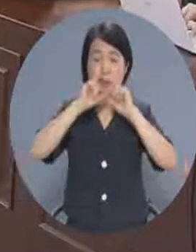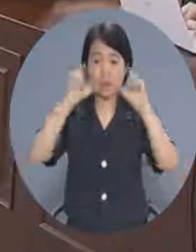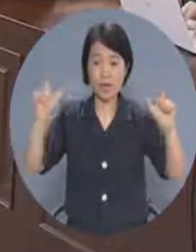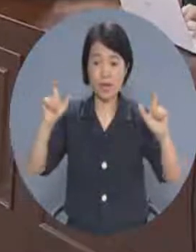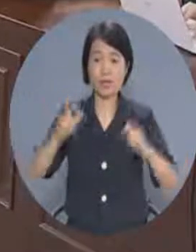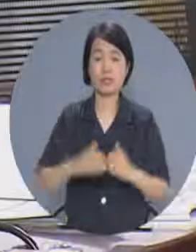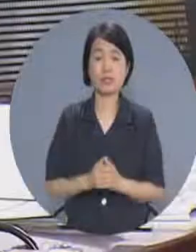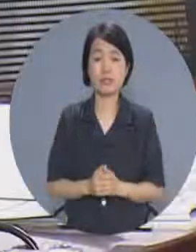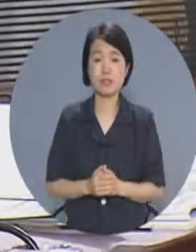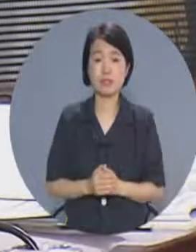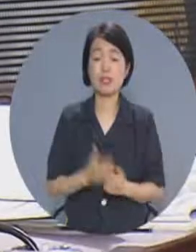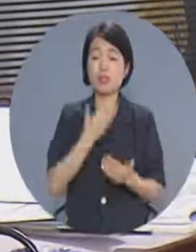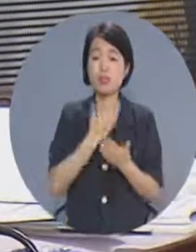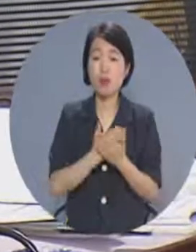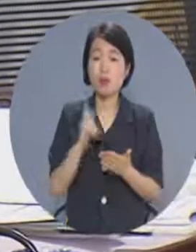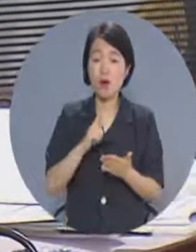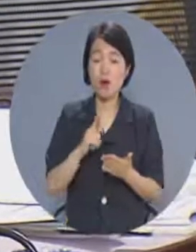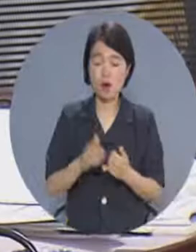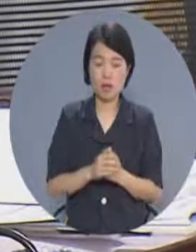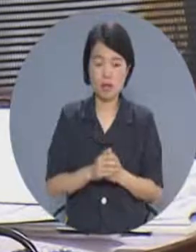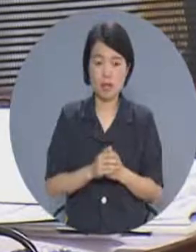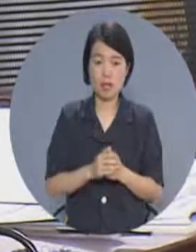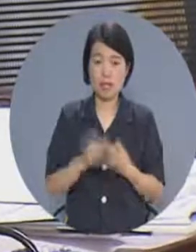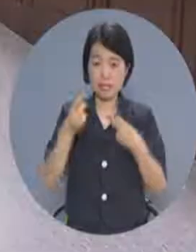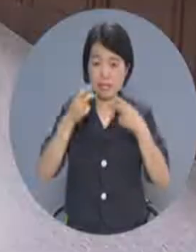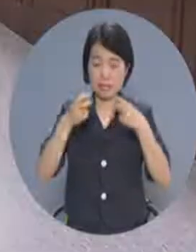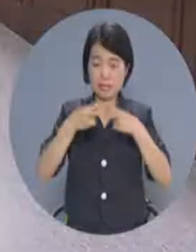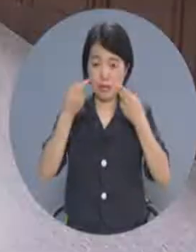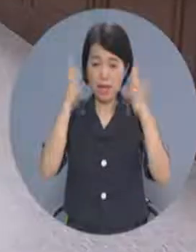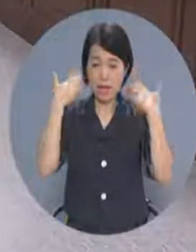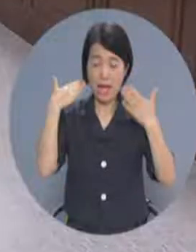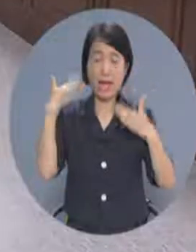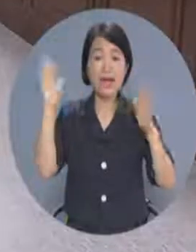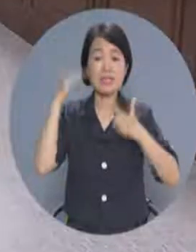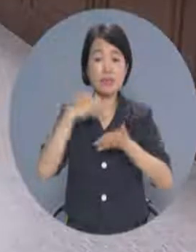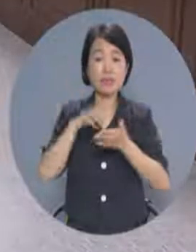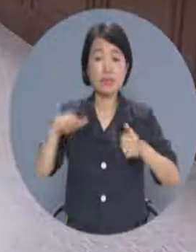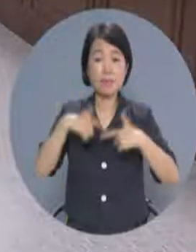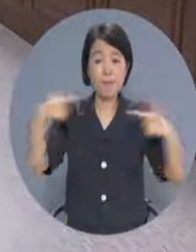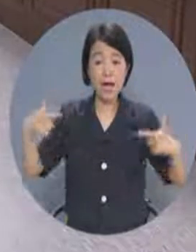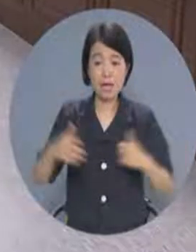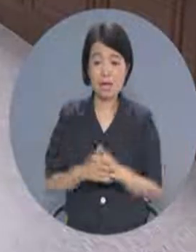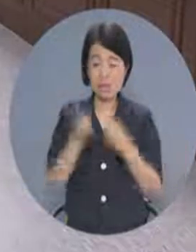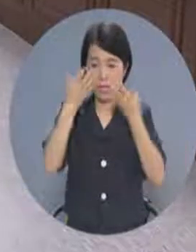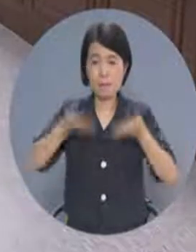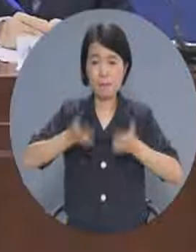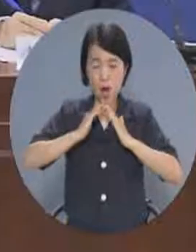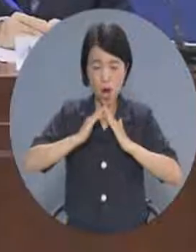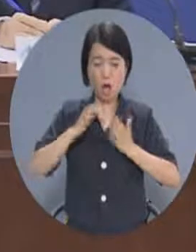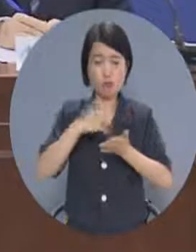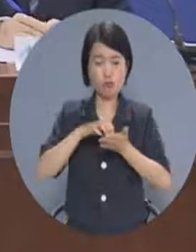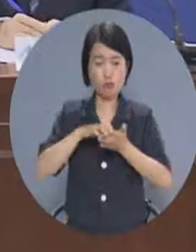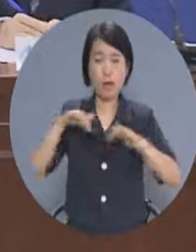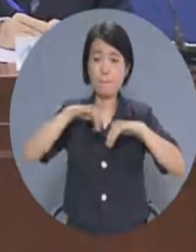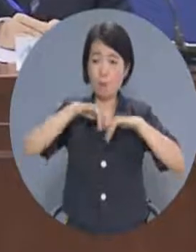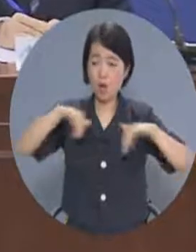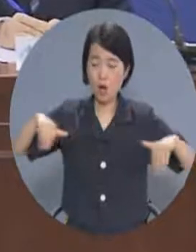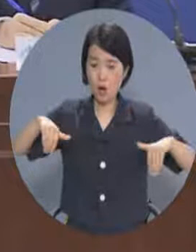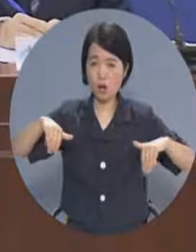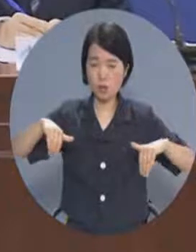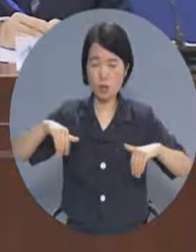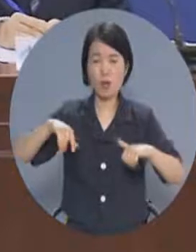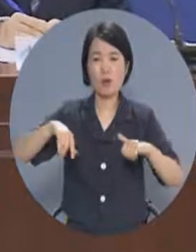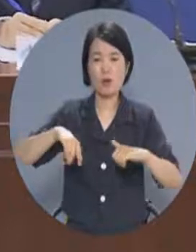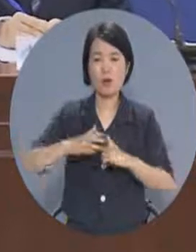선언했습니다. 핵심은 의사 정원 확대. 신설 의대는 증원되는 정원과 별도로